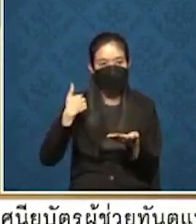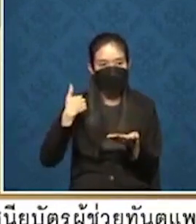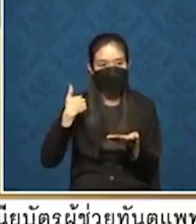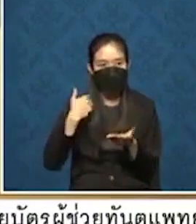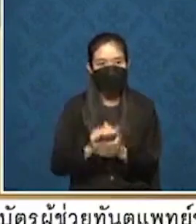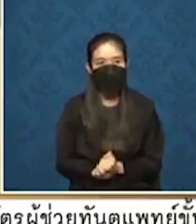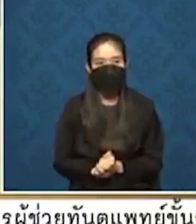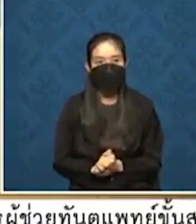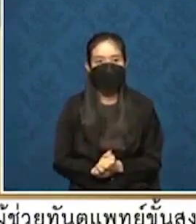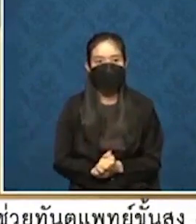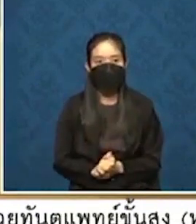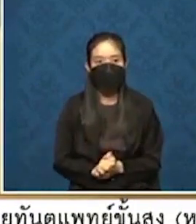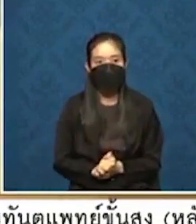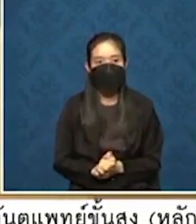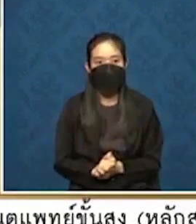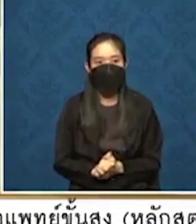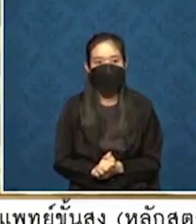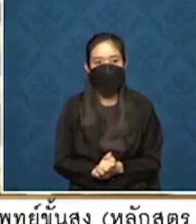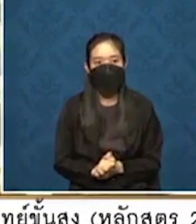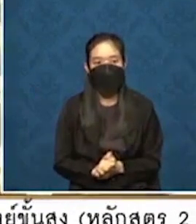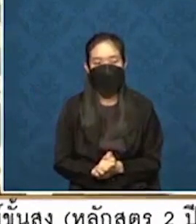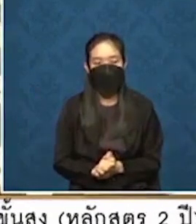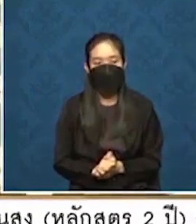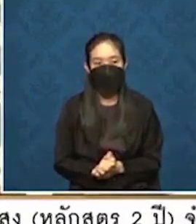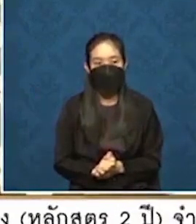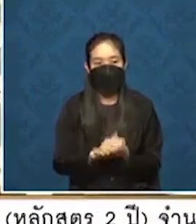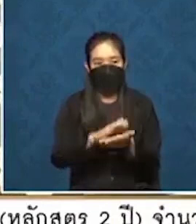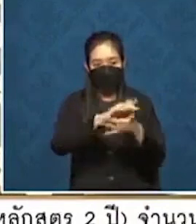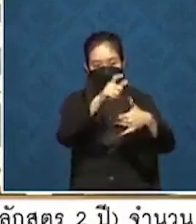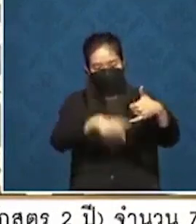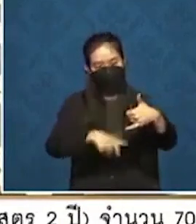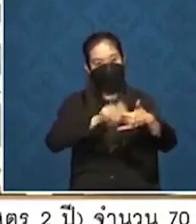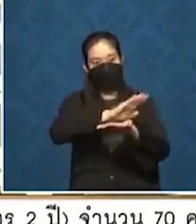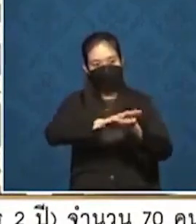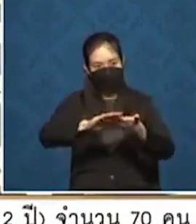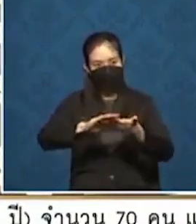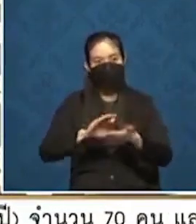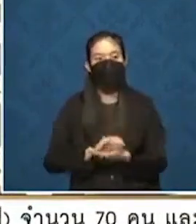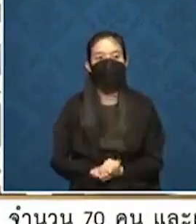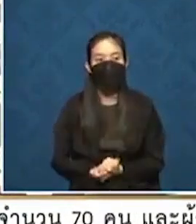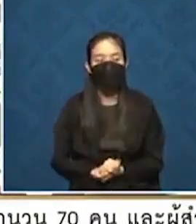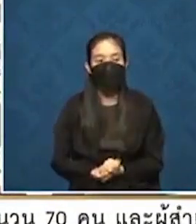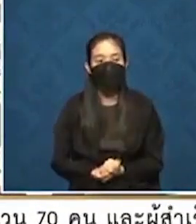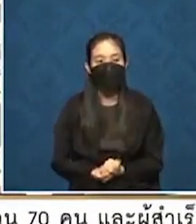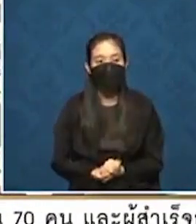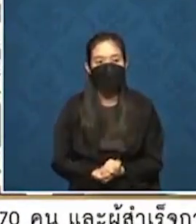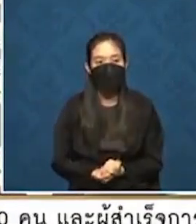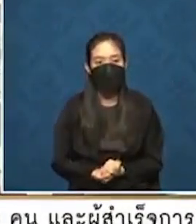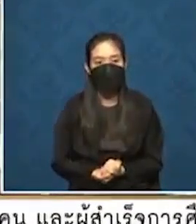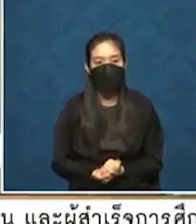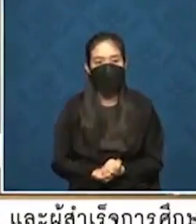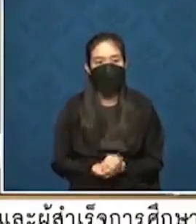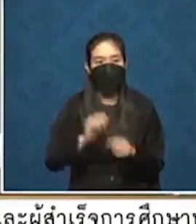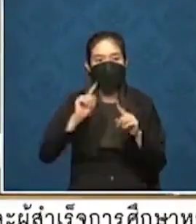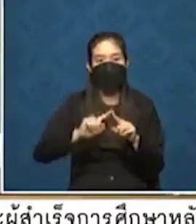อย่ รยะทำต่ต่ำใหมัมากนะ ทํประกรณ์ที่ 2 ครับ